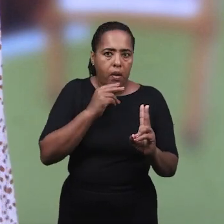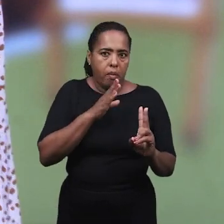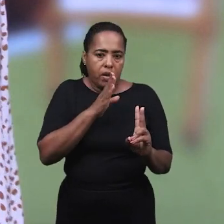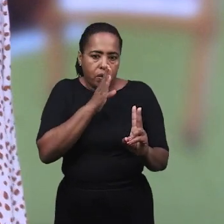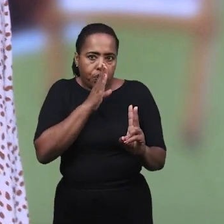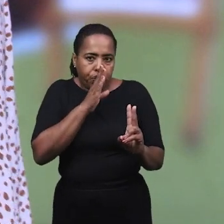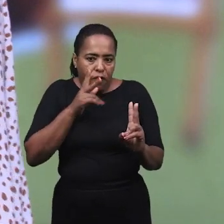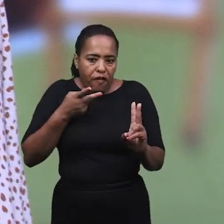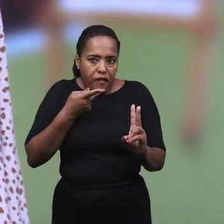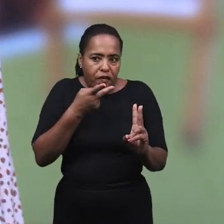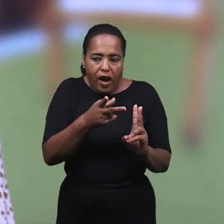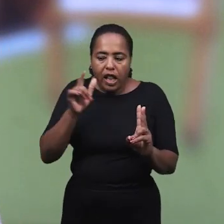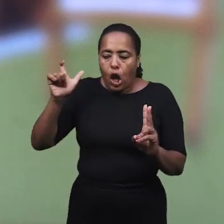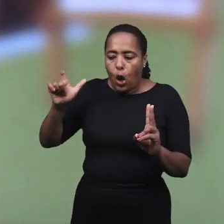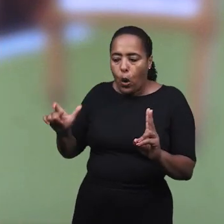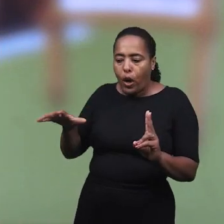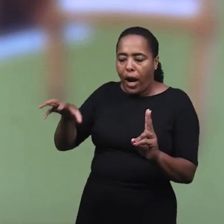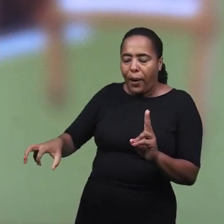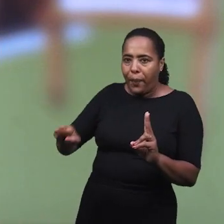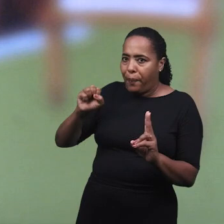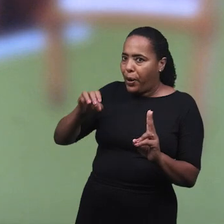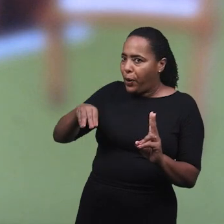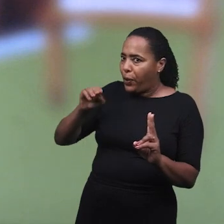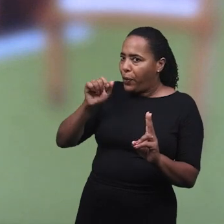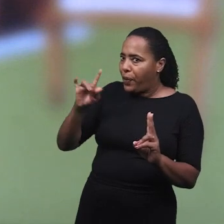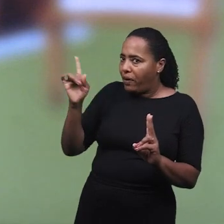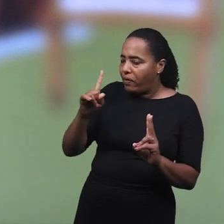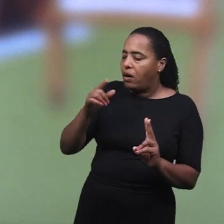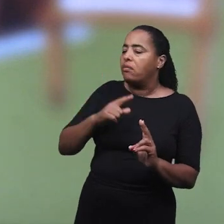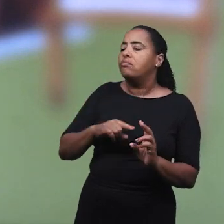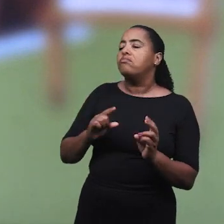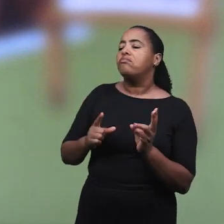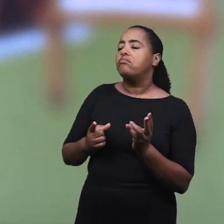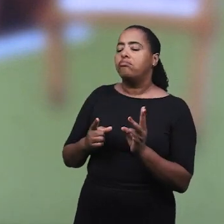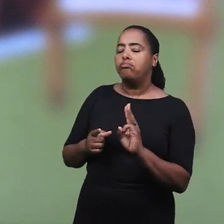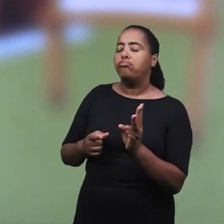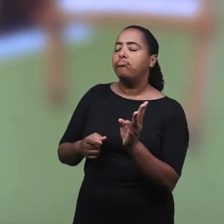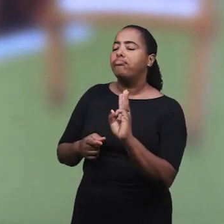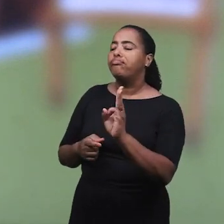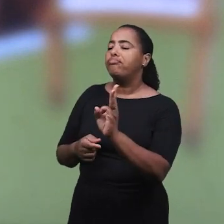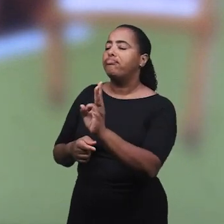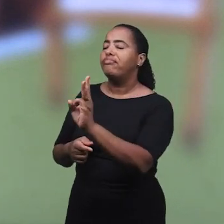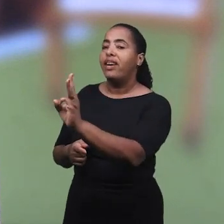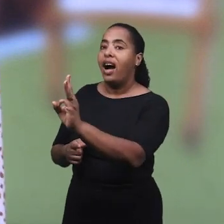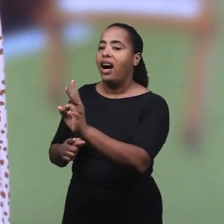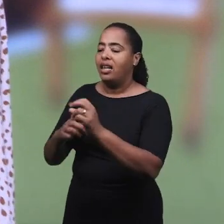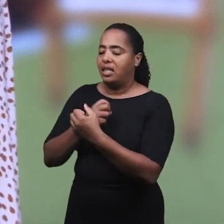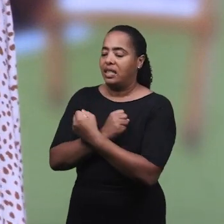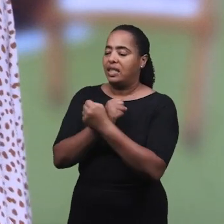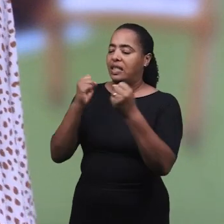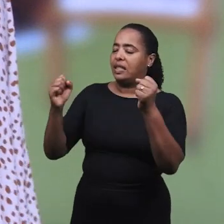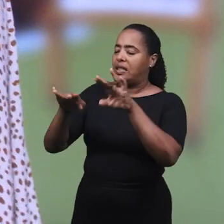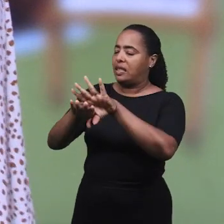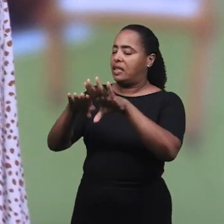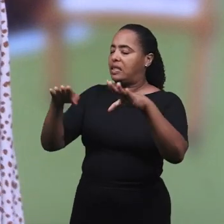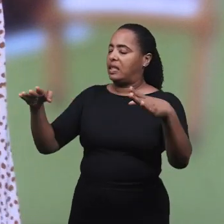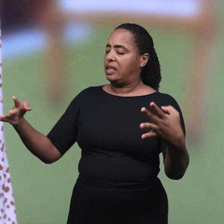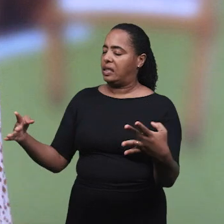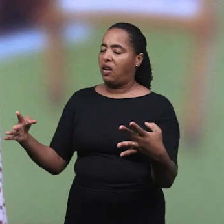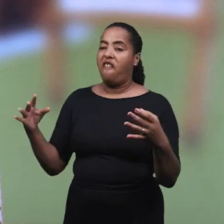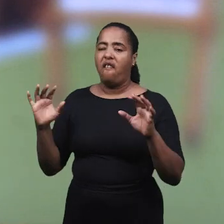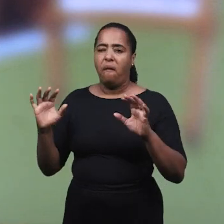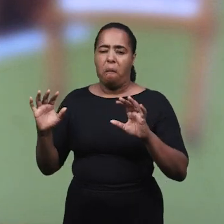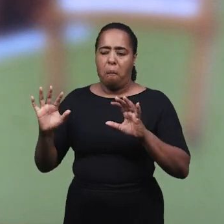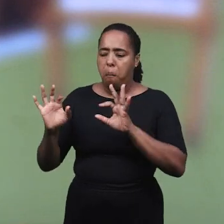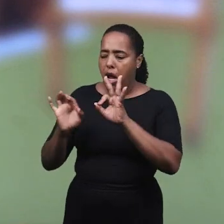miel. Ils sont allés à Timna. En arrivant là-bas, Samson a préparé un banquet et